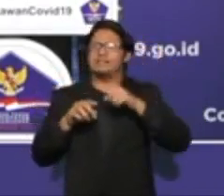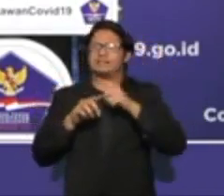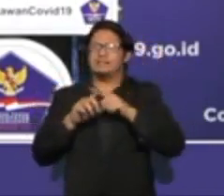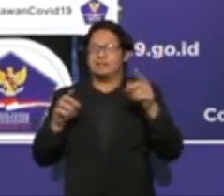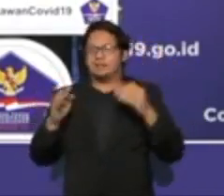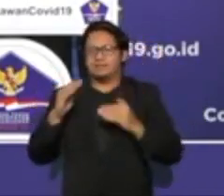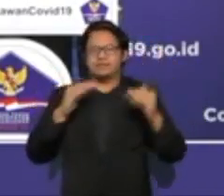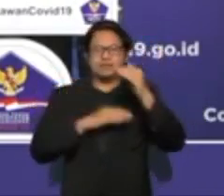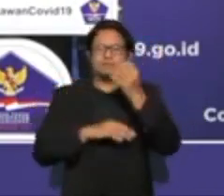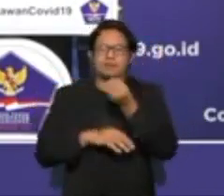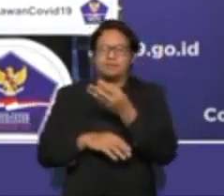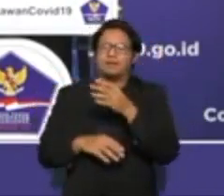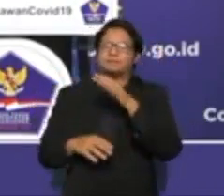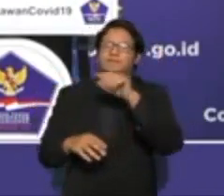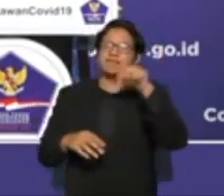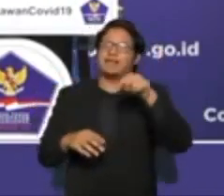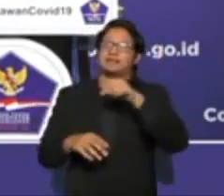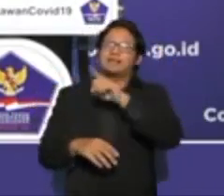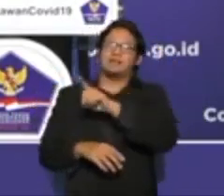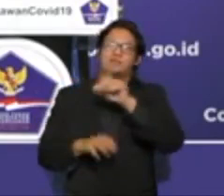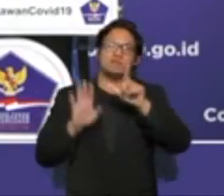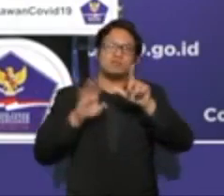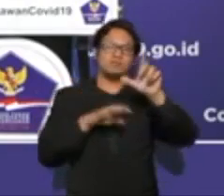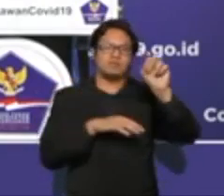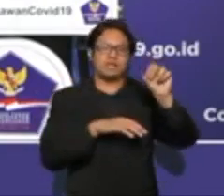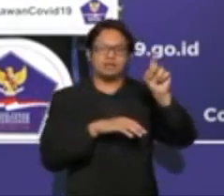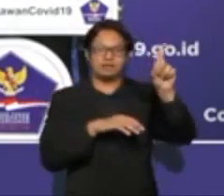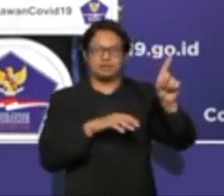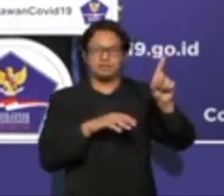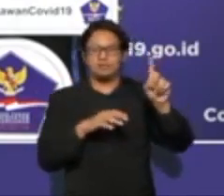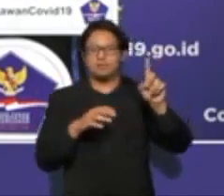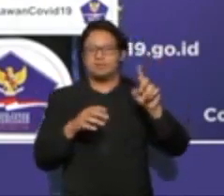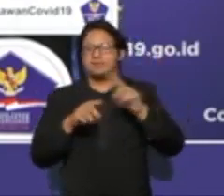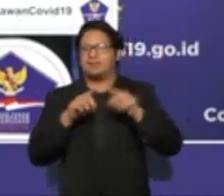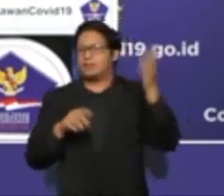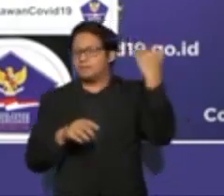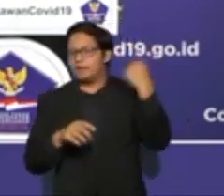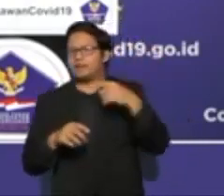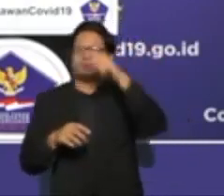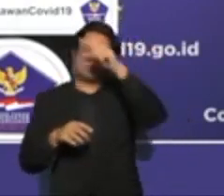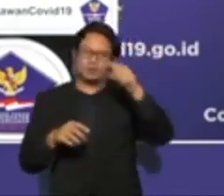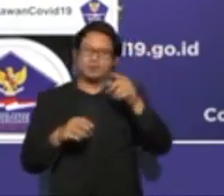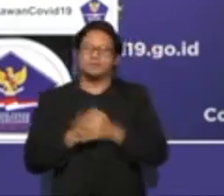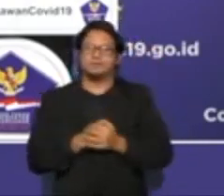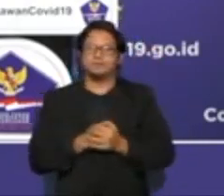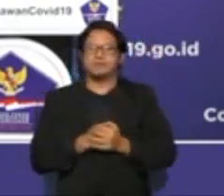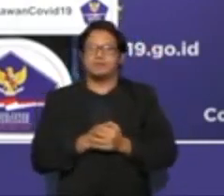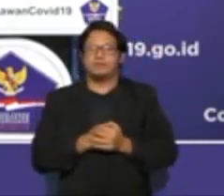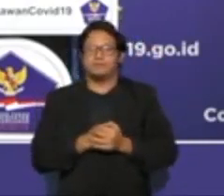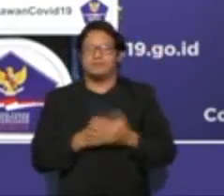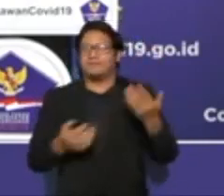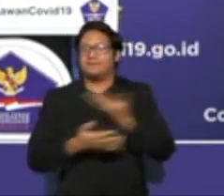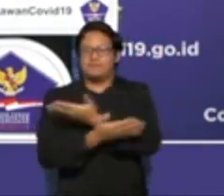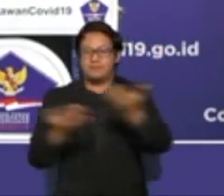199 sekarang jadi 171 artinya ada penurunan dibanding dengan kemarin saudara sekalian